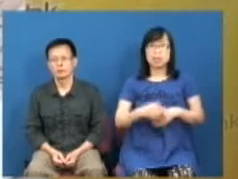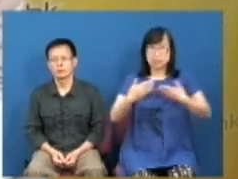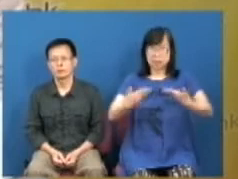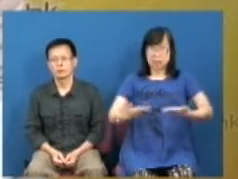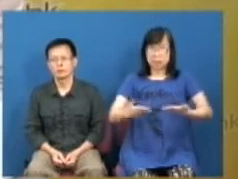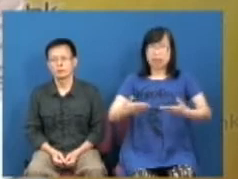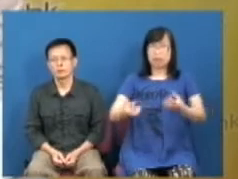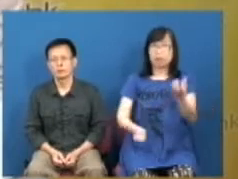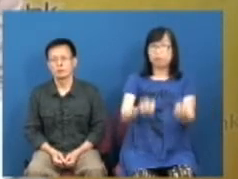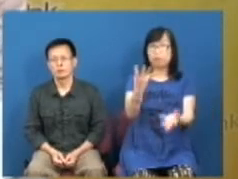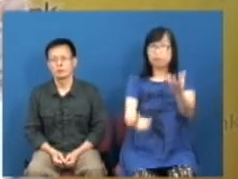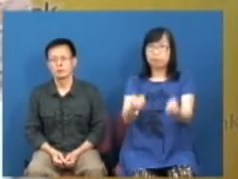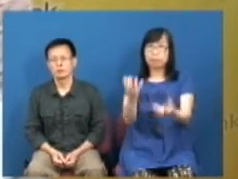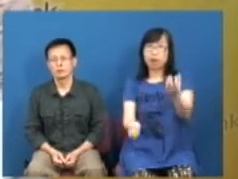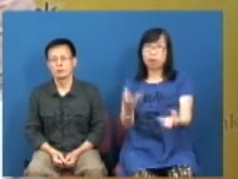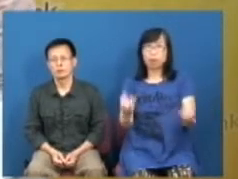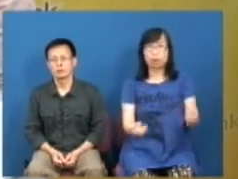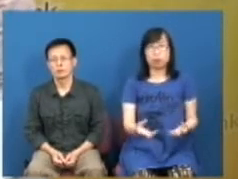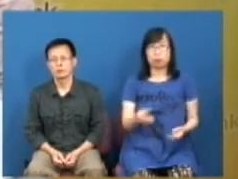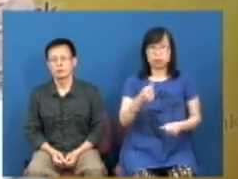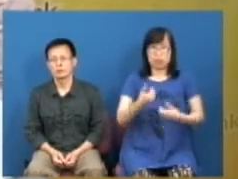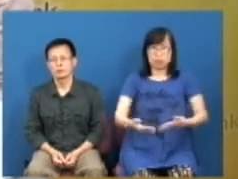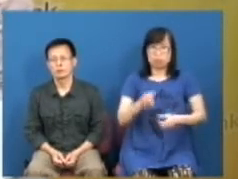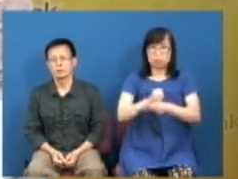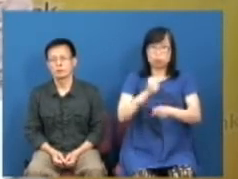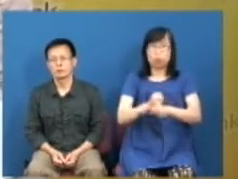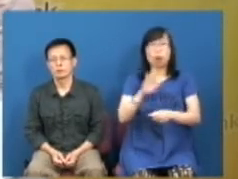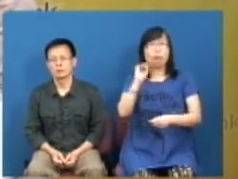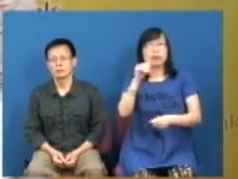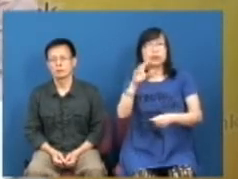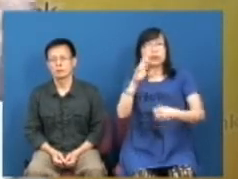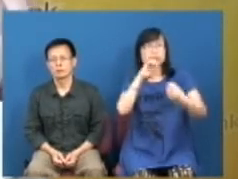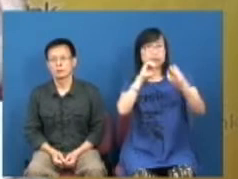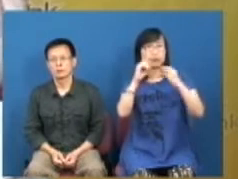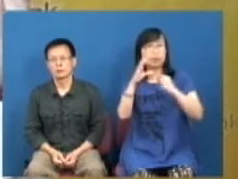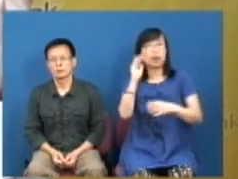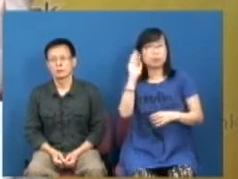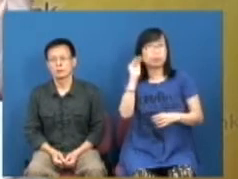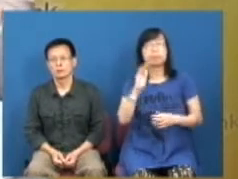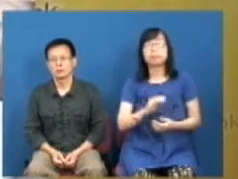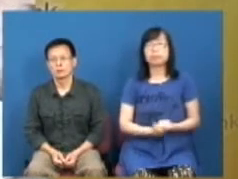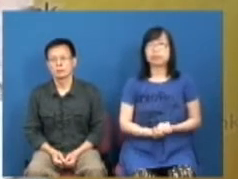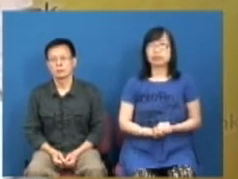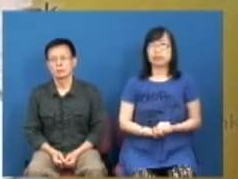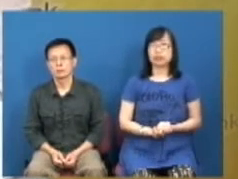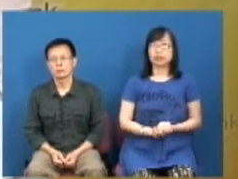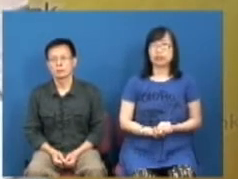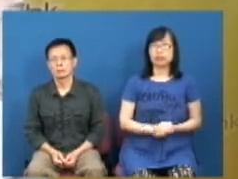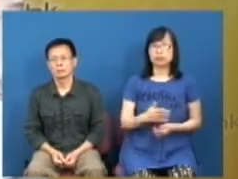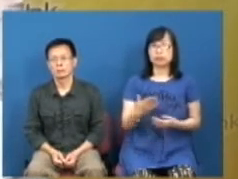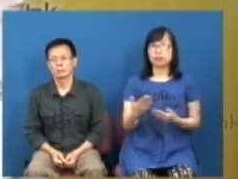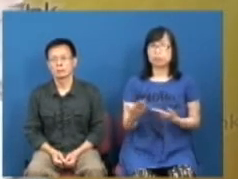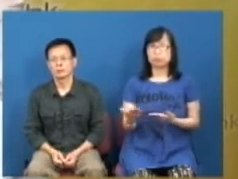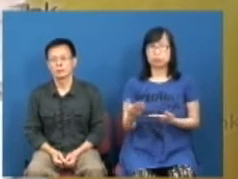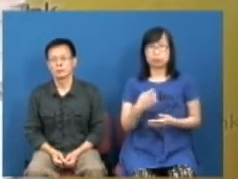爐或者現代嘅一個處理方法之後咧，睇下可唔可以大家商量。Other than that咧，除如果唔係的話咧，就即係都